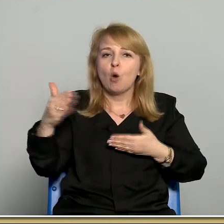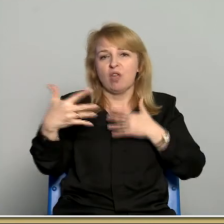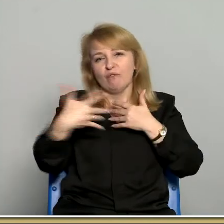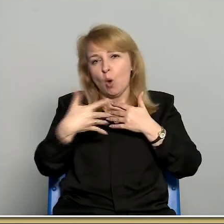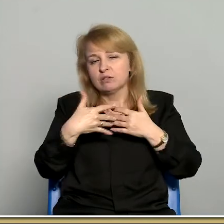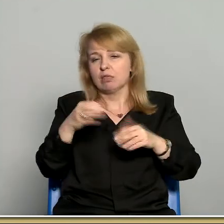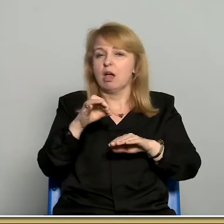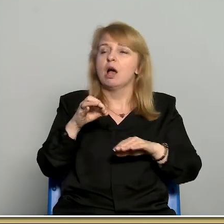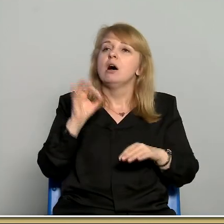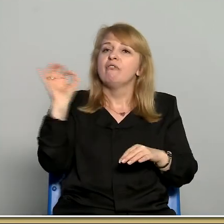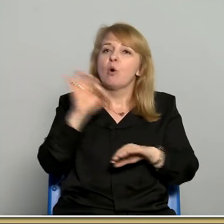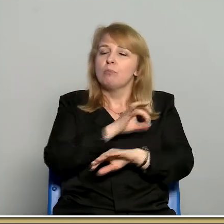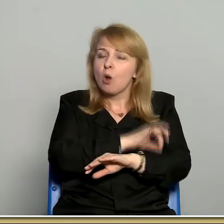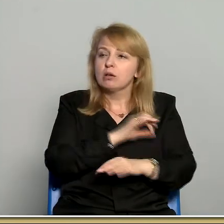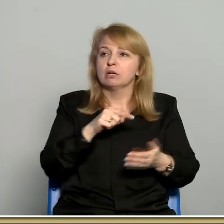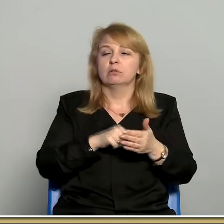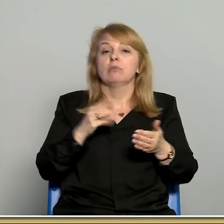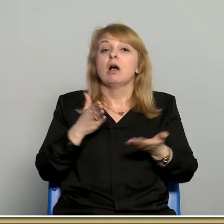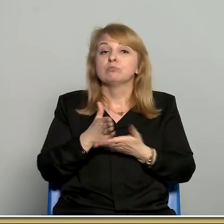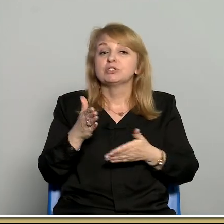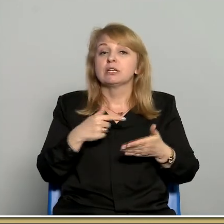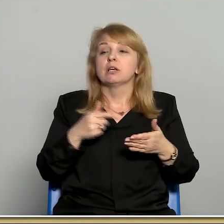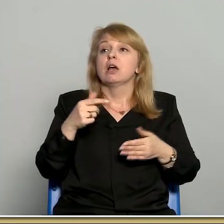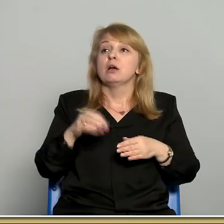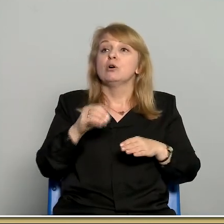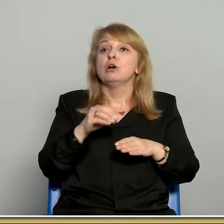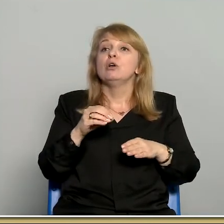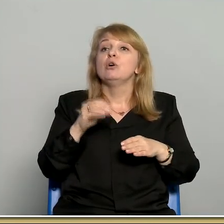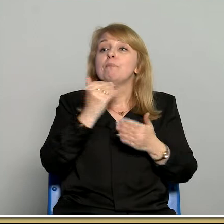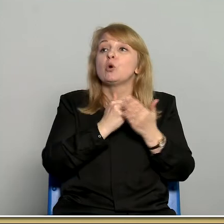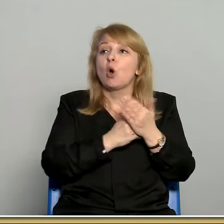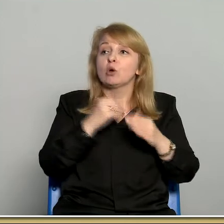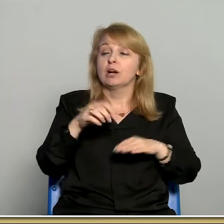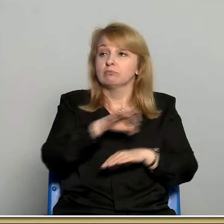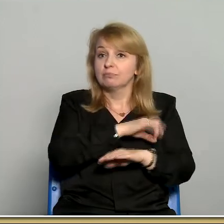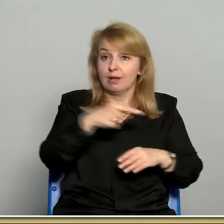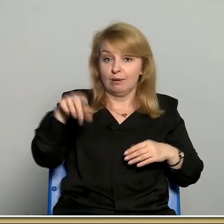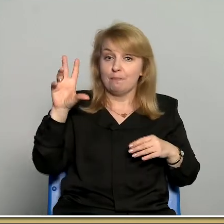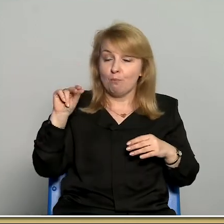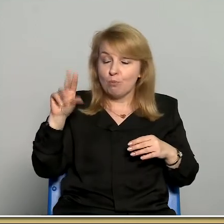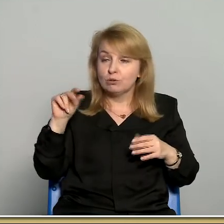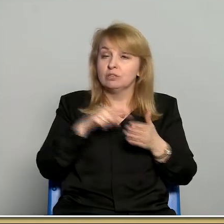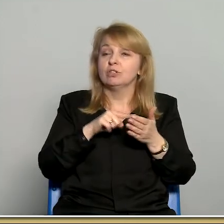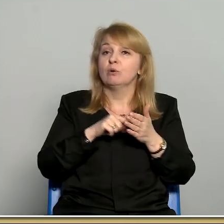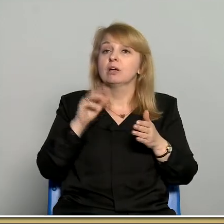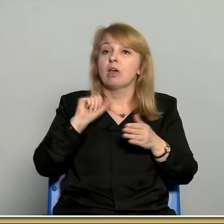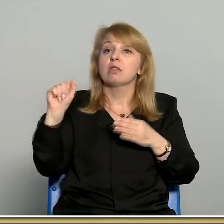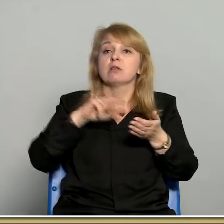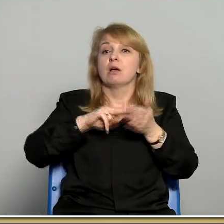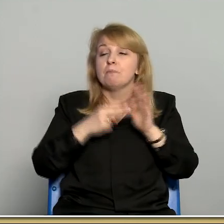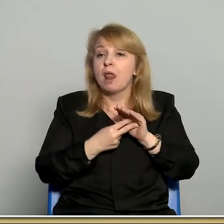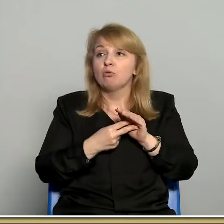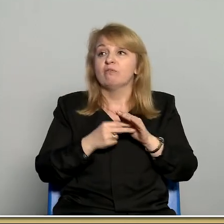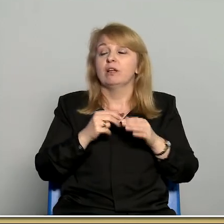projektów. Jeżeli chodzi o Regionalny Program Operacyjny w poniedziałek, tak jak Pan Dyrektor Frankowski zaznaczył, planowany jest Komitet